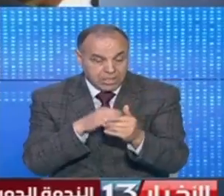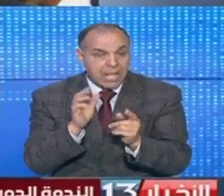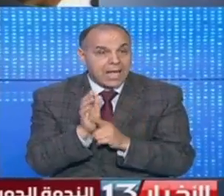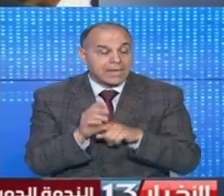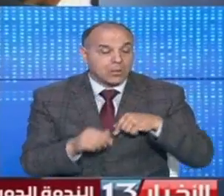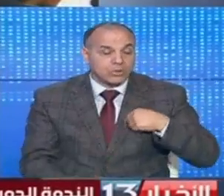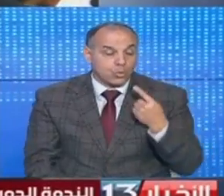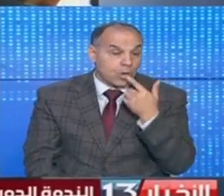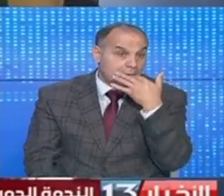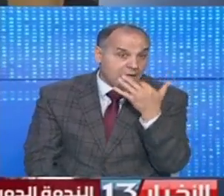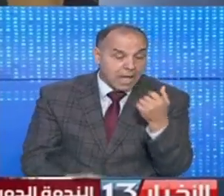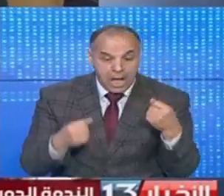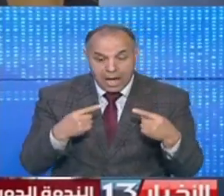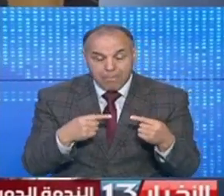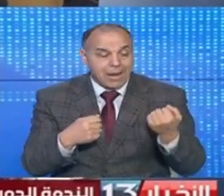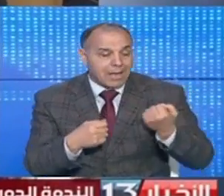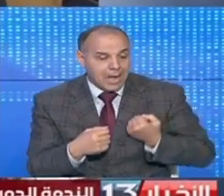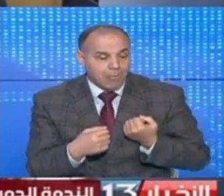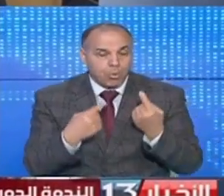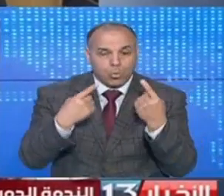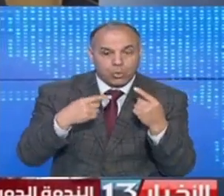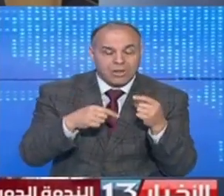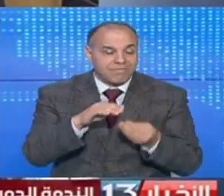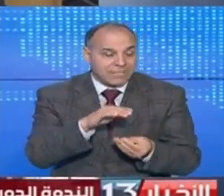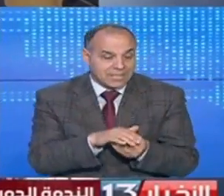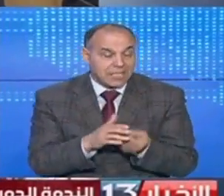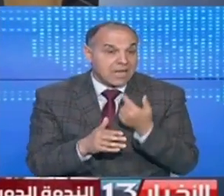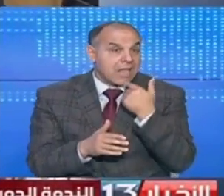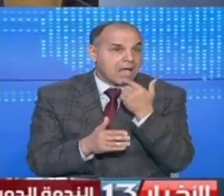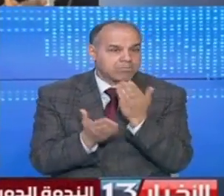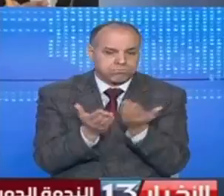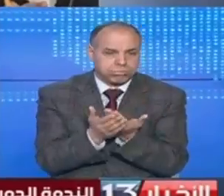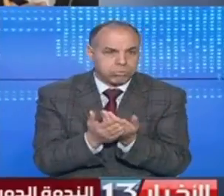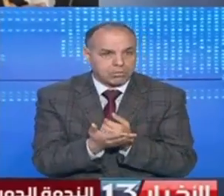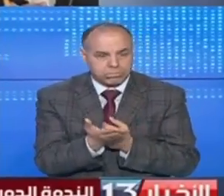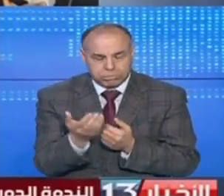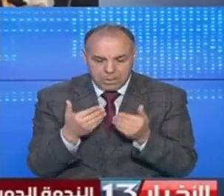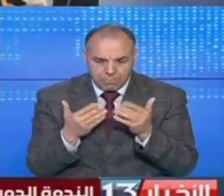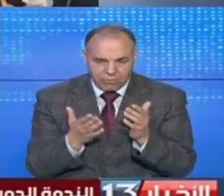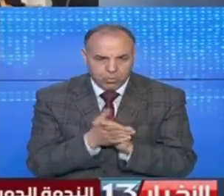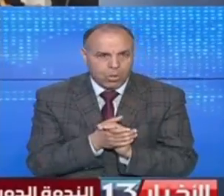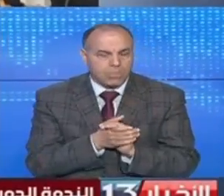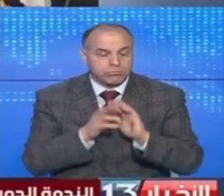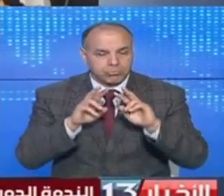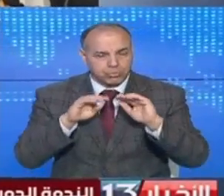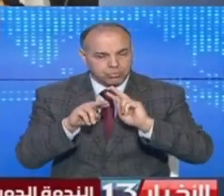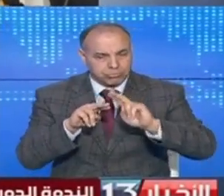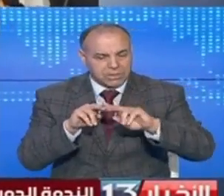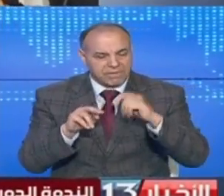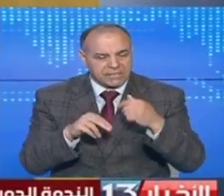الفخر ان الحرب على الارهاب ومكافحه الفساد من الملفات التي ستبقى مفتوحه و تتطلب معالجه